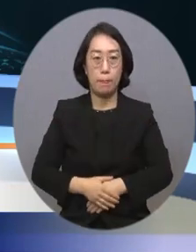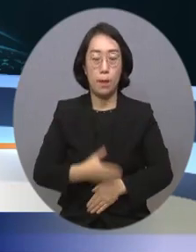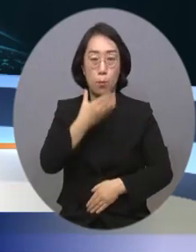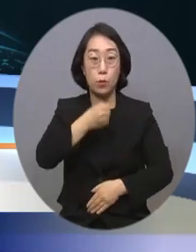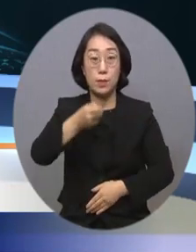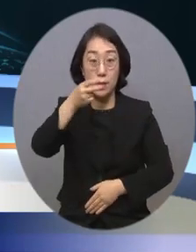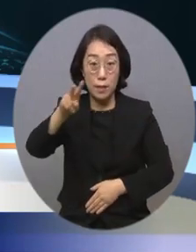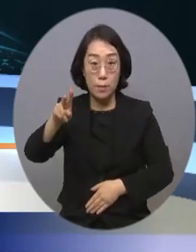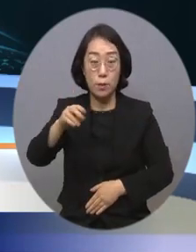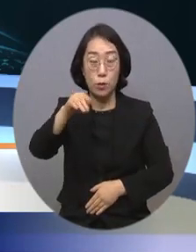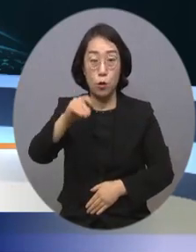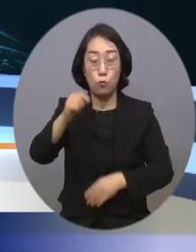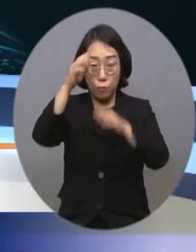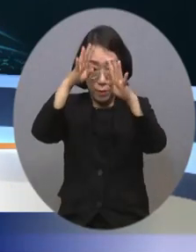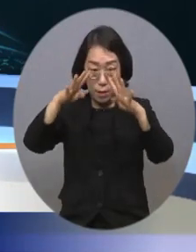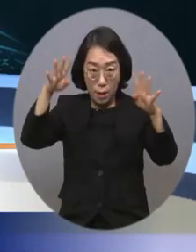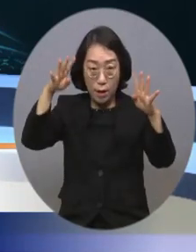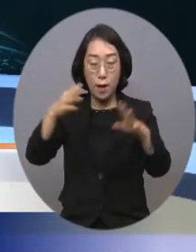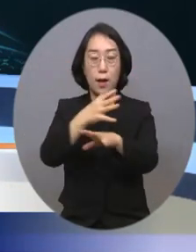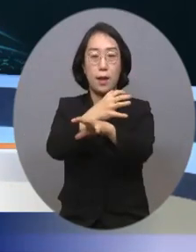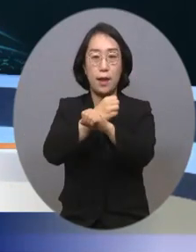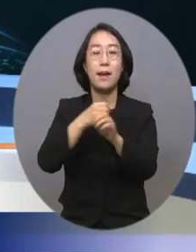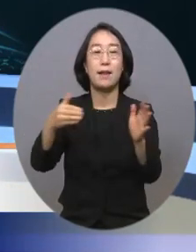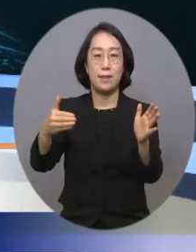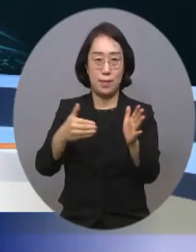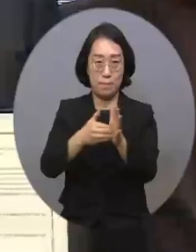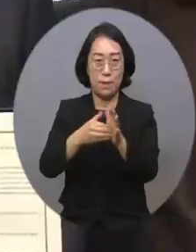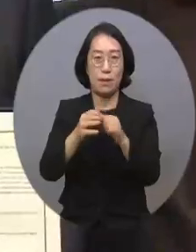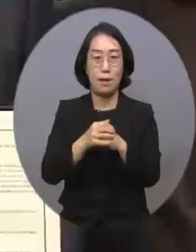복지TV와 청운대가 업무 협약을 체결했습니다.